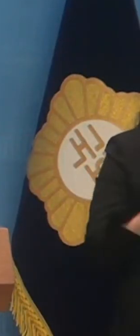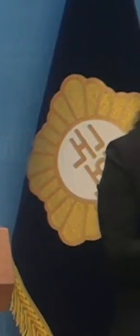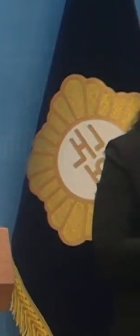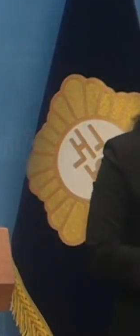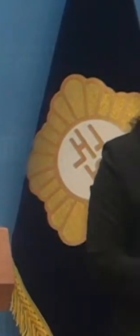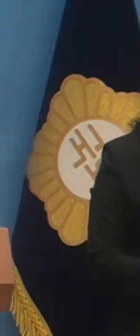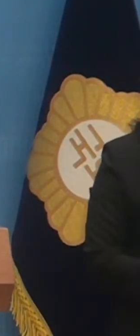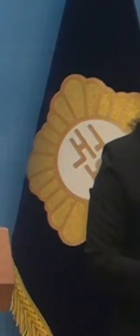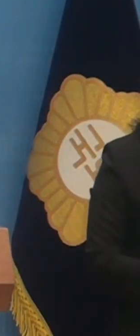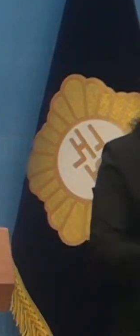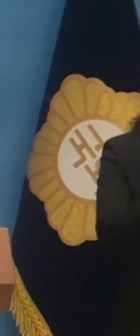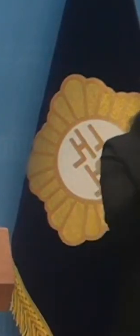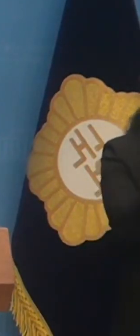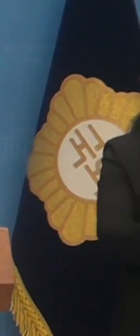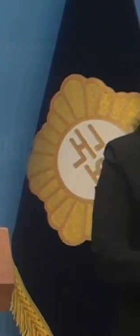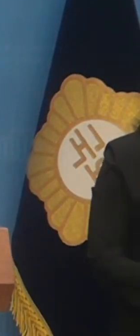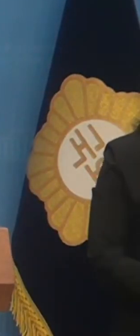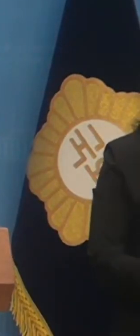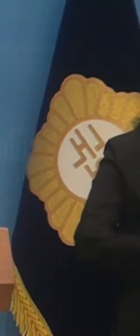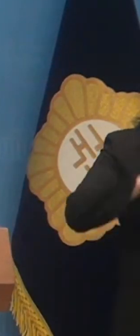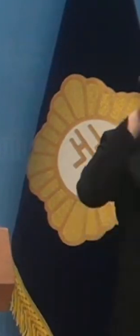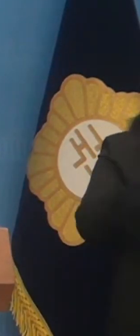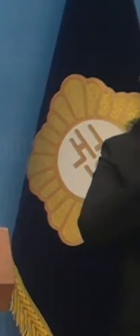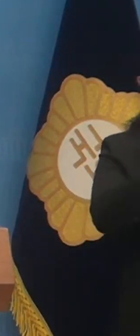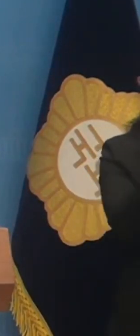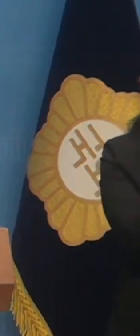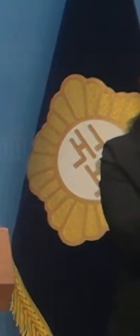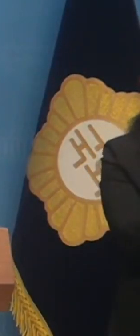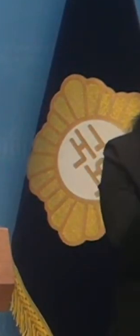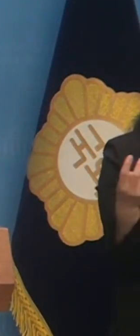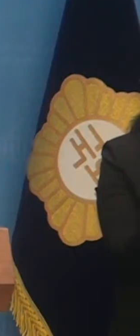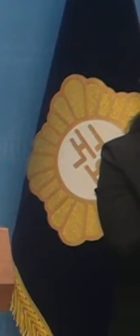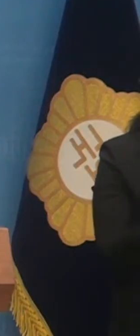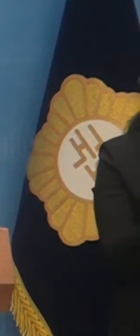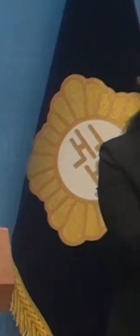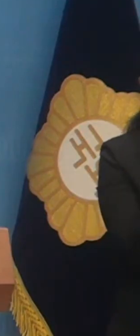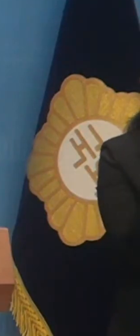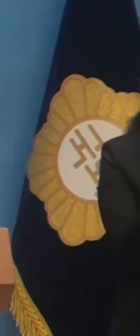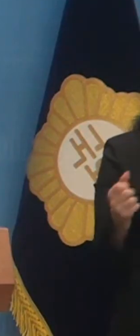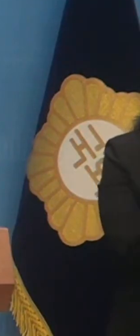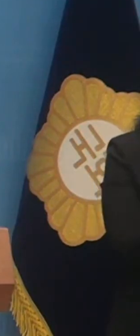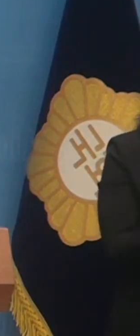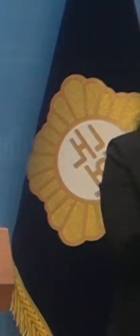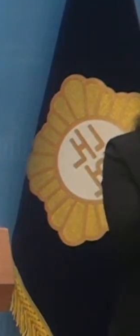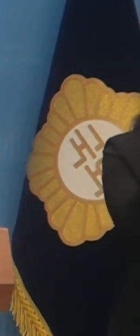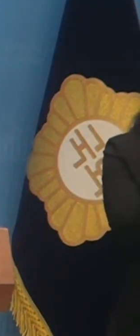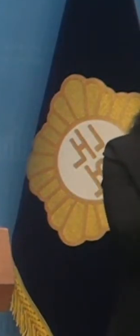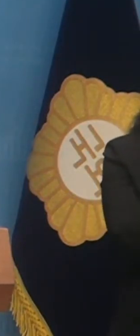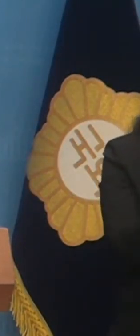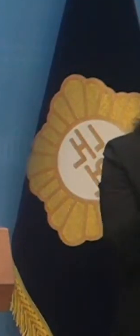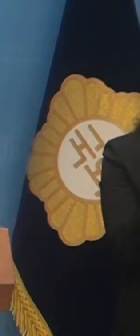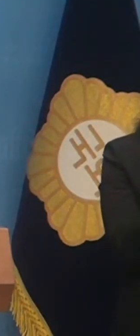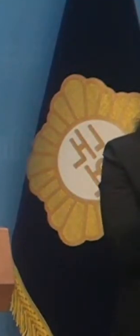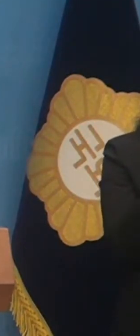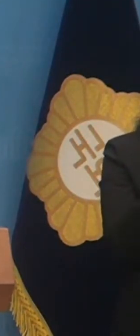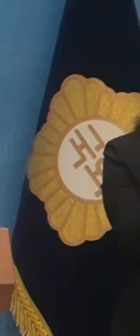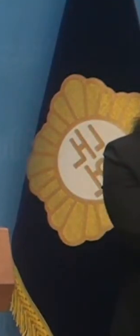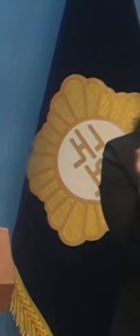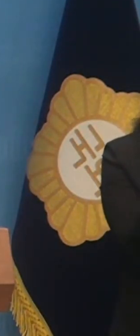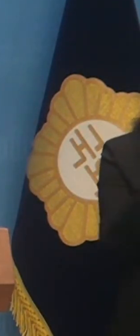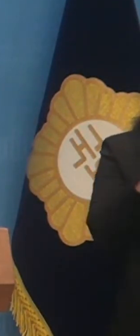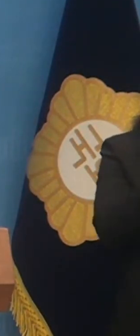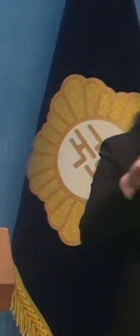것입니다. 여섯째, 차별금지법과 젠더폭력방지법 등 성평등 입법을